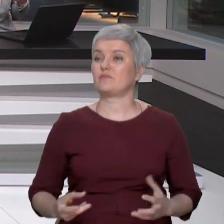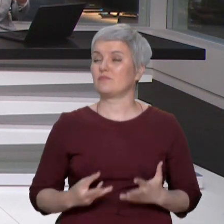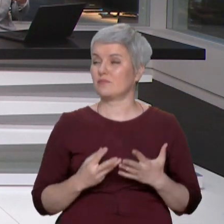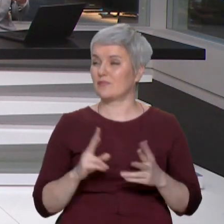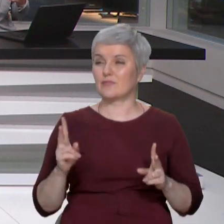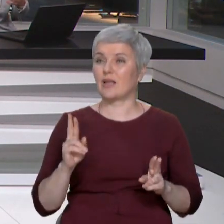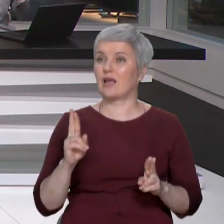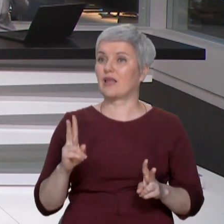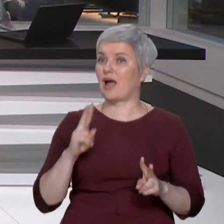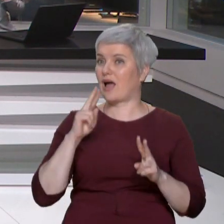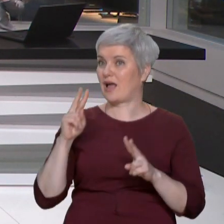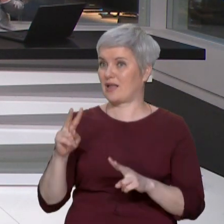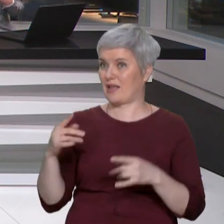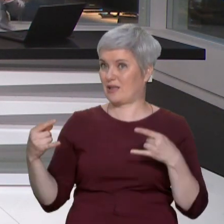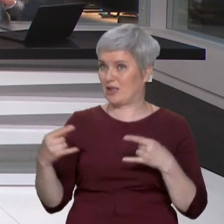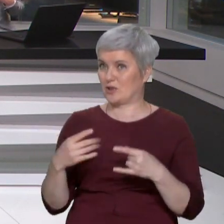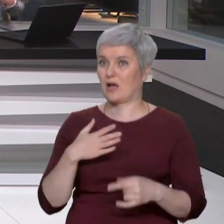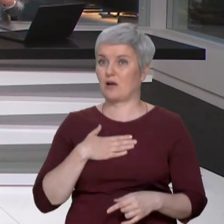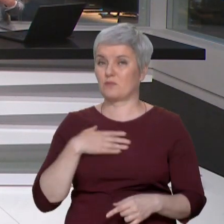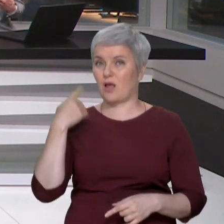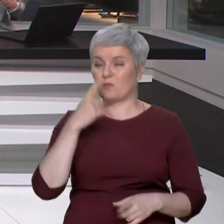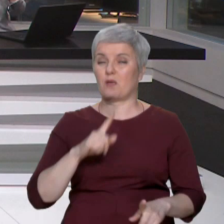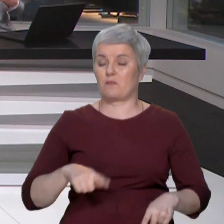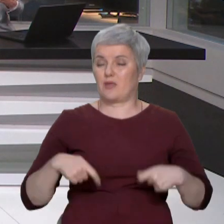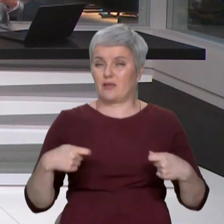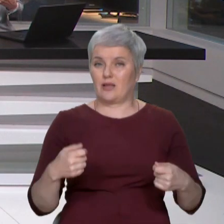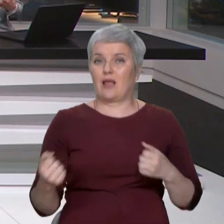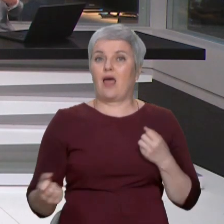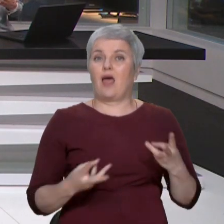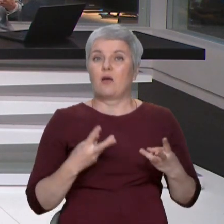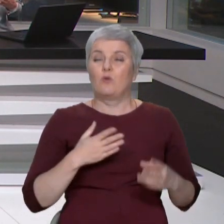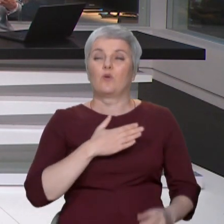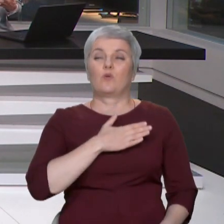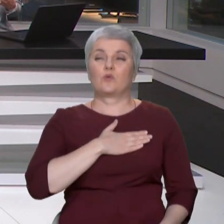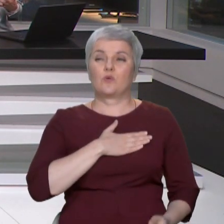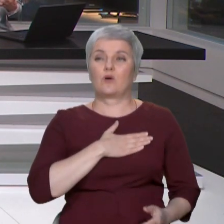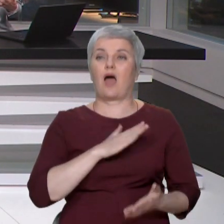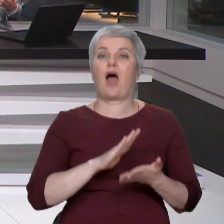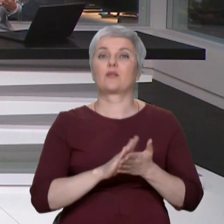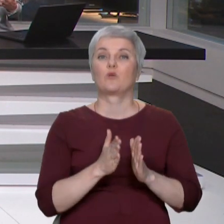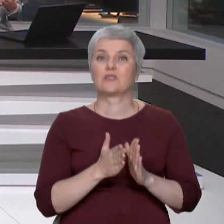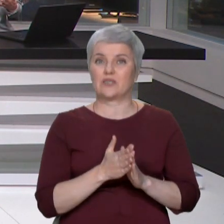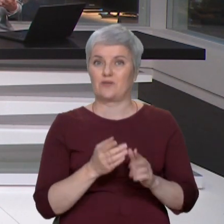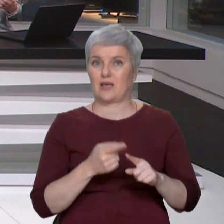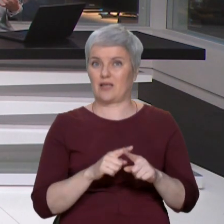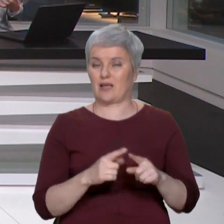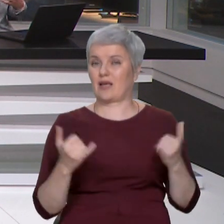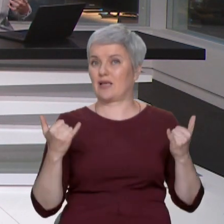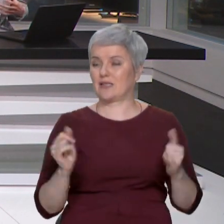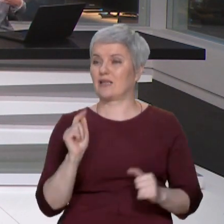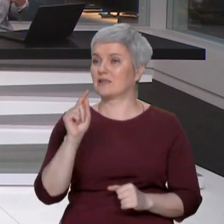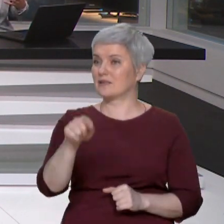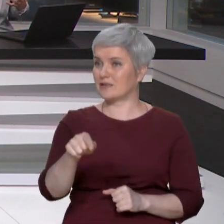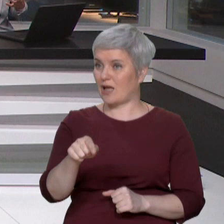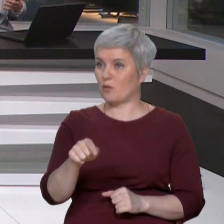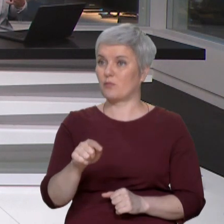як глядачу, а от мені особисто передали з ті емоції, от той дух та атмосфера, яка зараз там панує, і ваші слова,